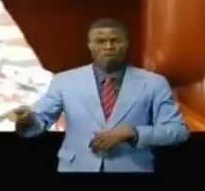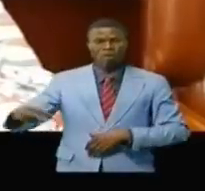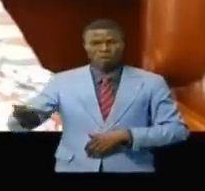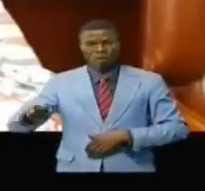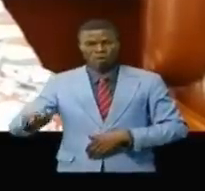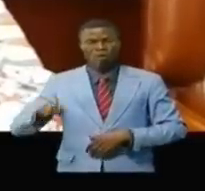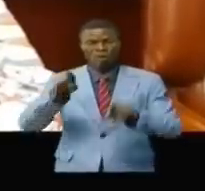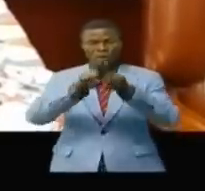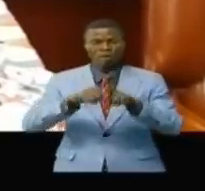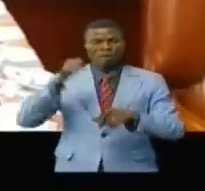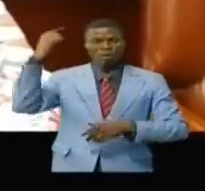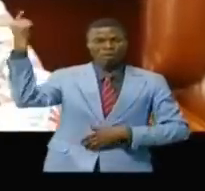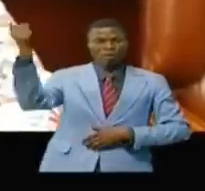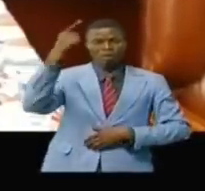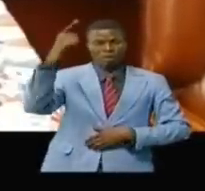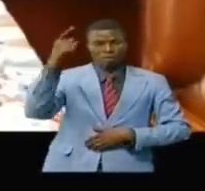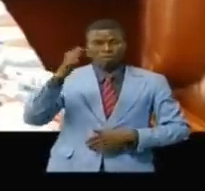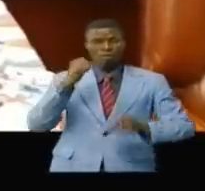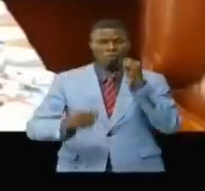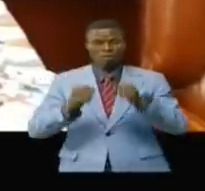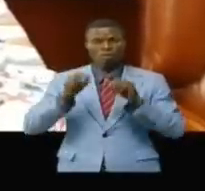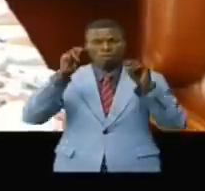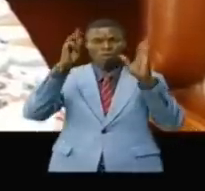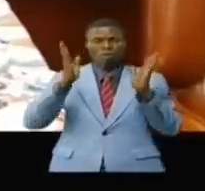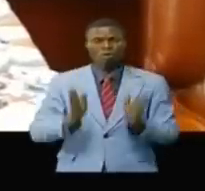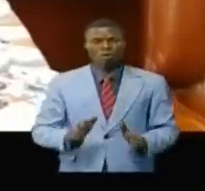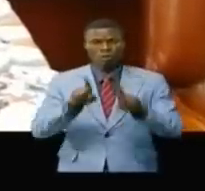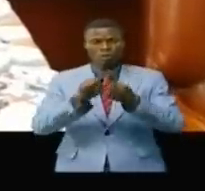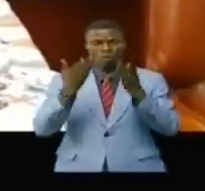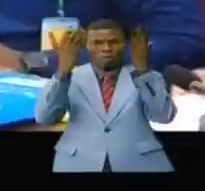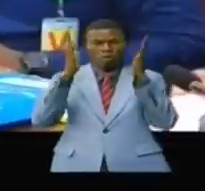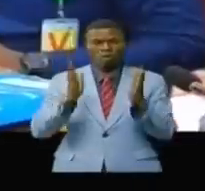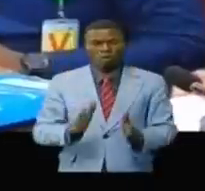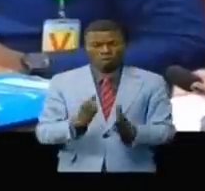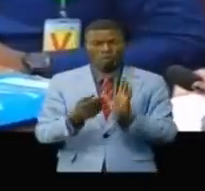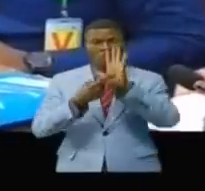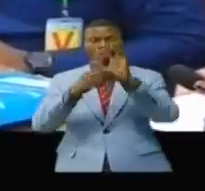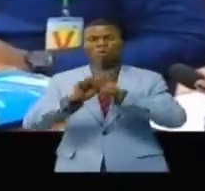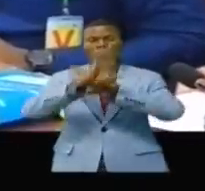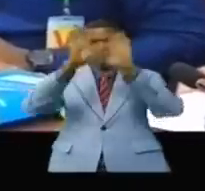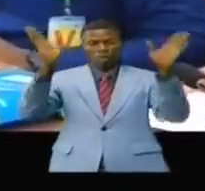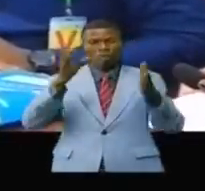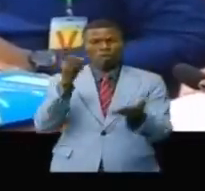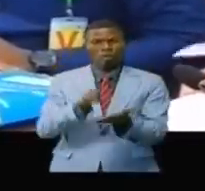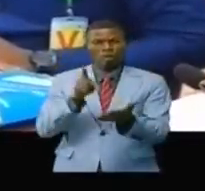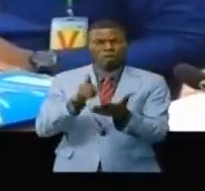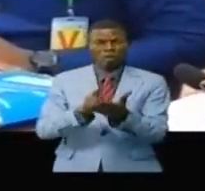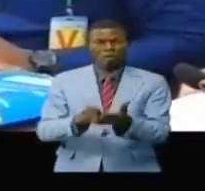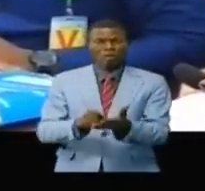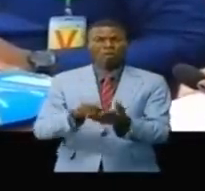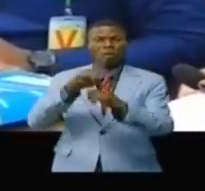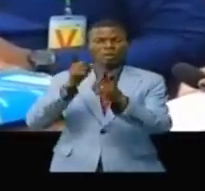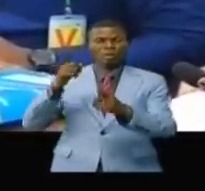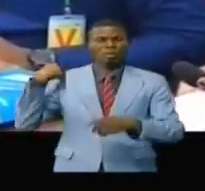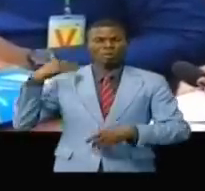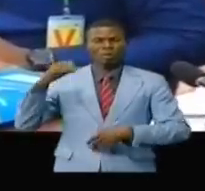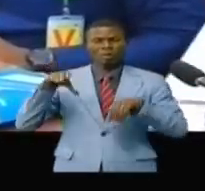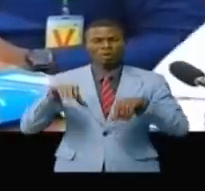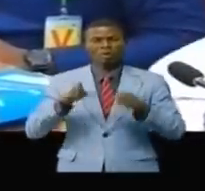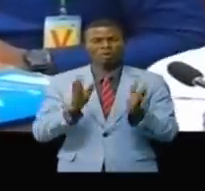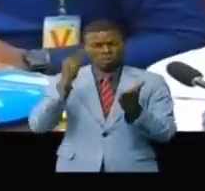et mondial, la mobilité des enseignants et des étudiants et la lisibilité des diplômes délivrés par nos établissements